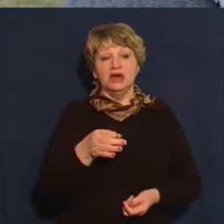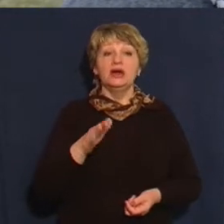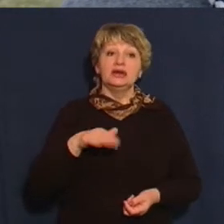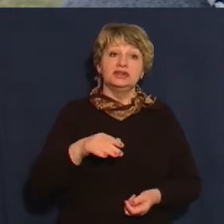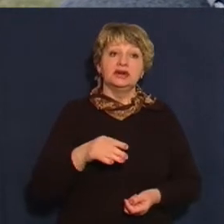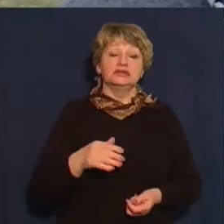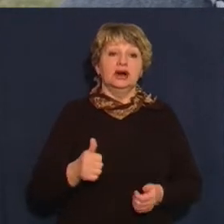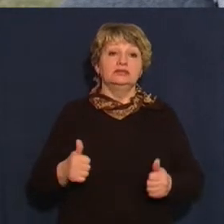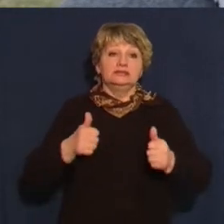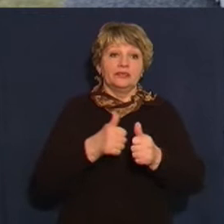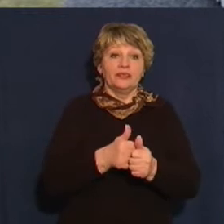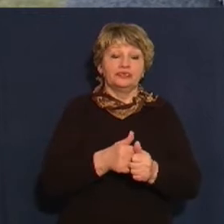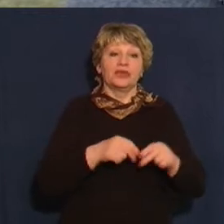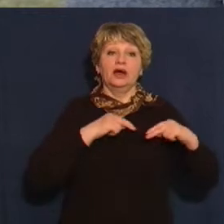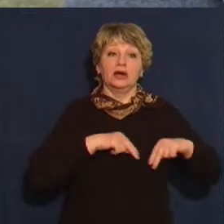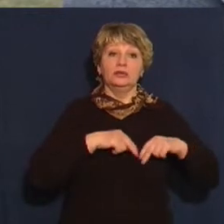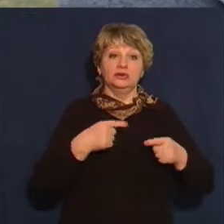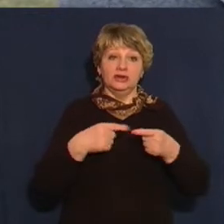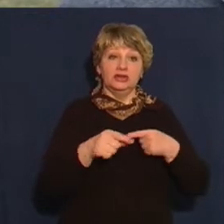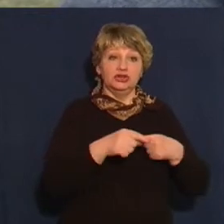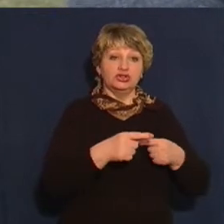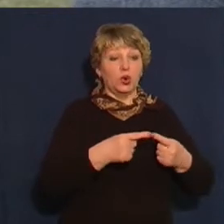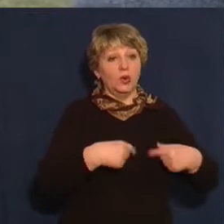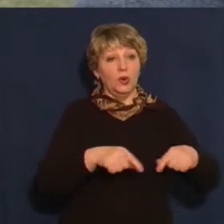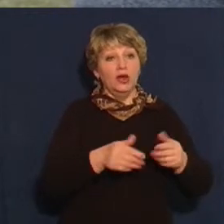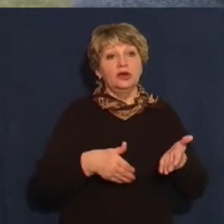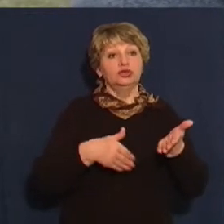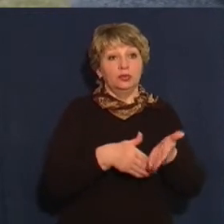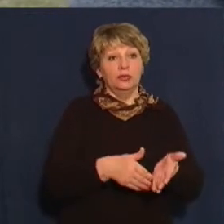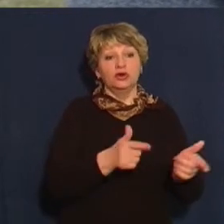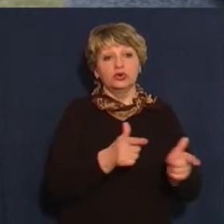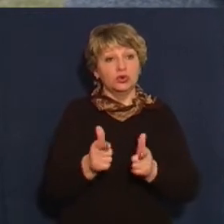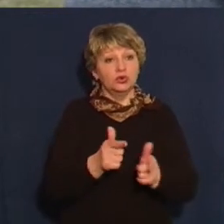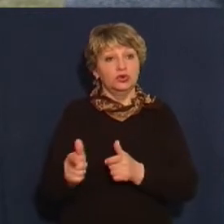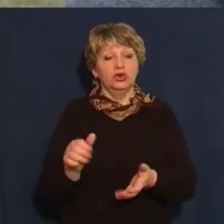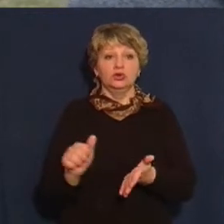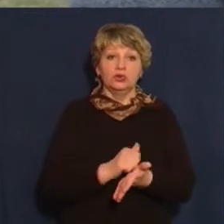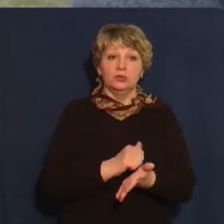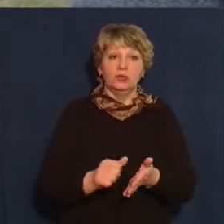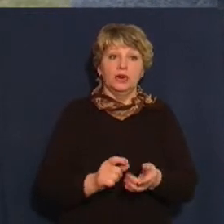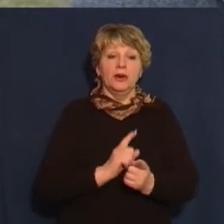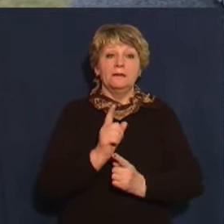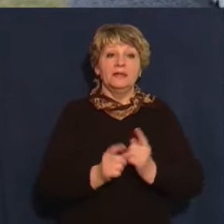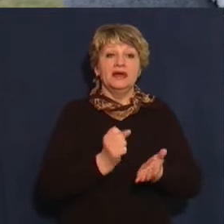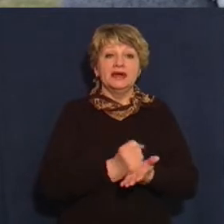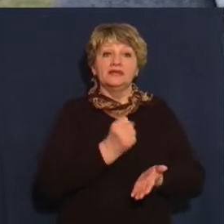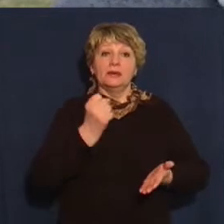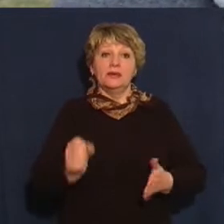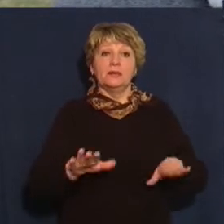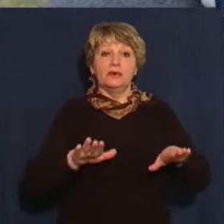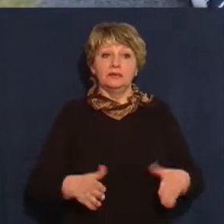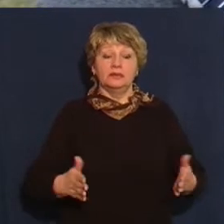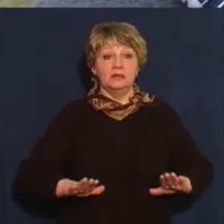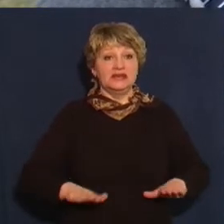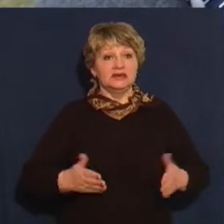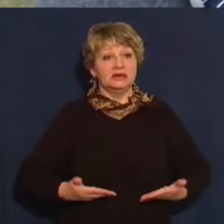робота інших відділень. Ми допомагаємо їм виготовити документи, перенаправити їх на постійне місце проживання.